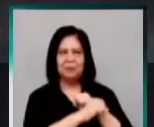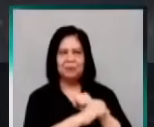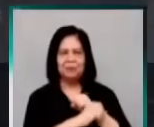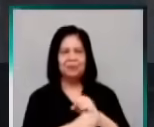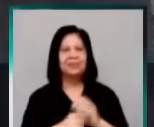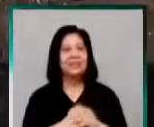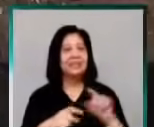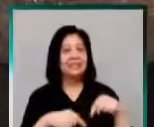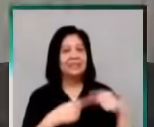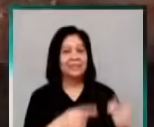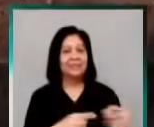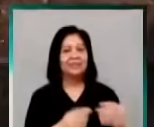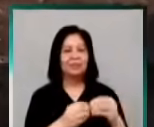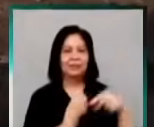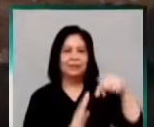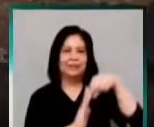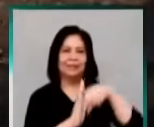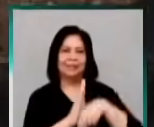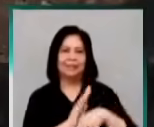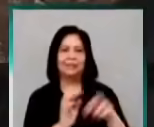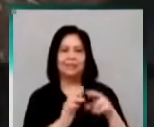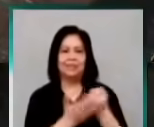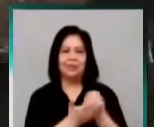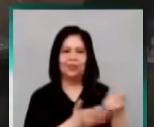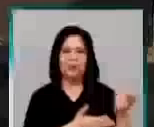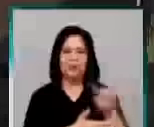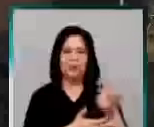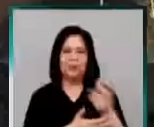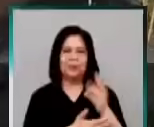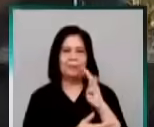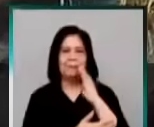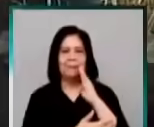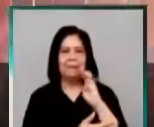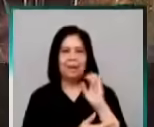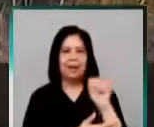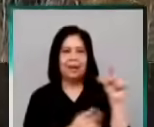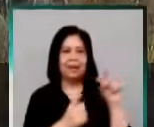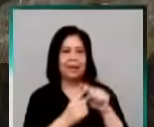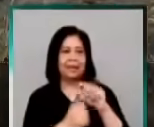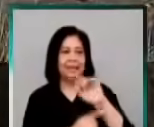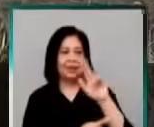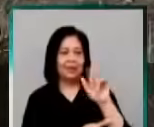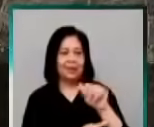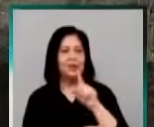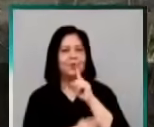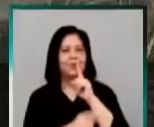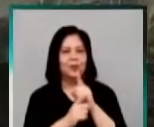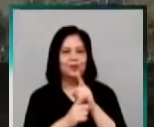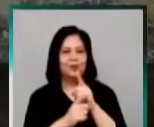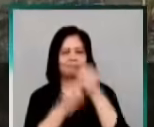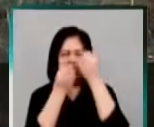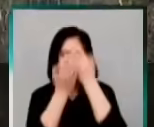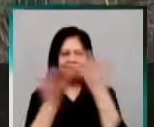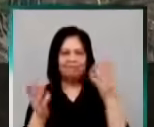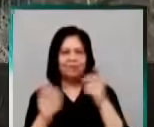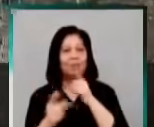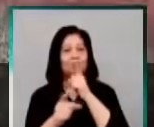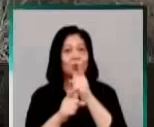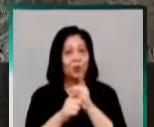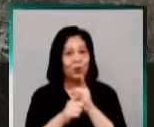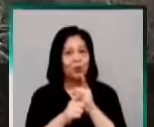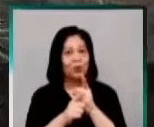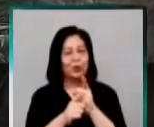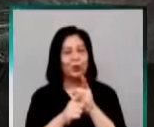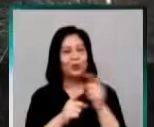mas malalim pa ang relasyon nila ni Bea. At hanggang itong Hulyo, tuluyan na nilang isinapubliko ang real score sa kanilang dalawa